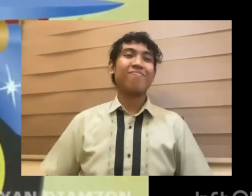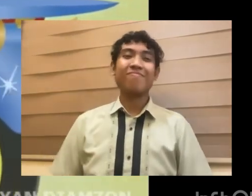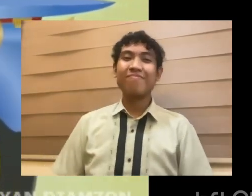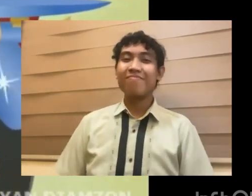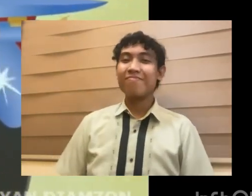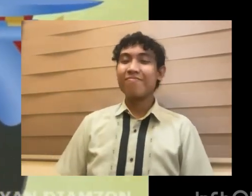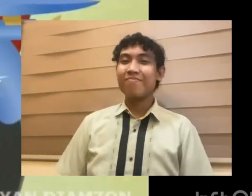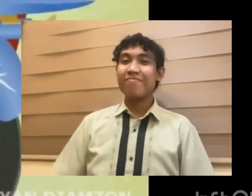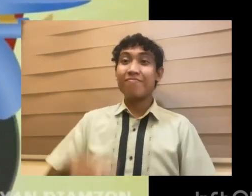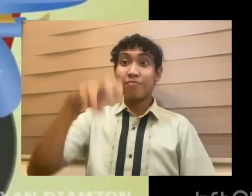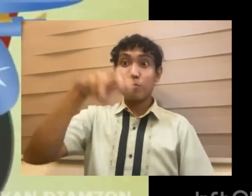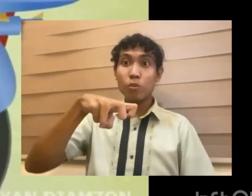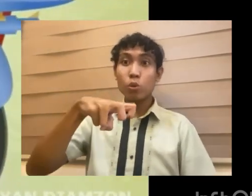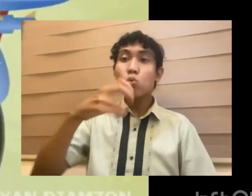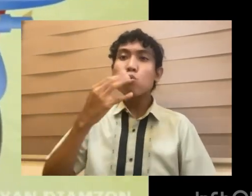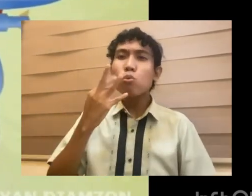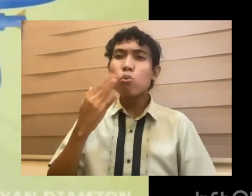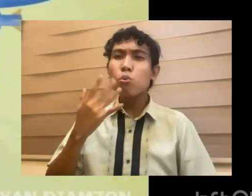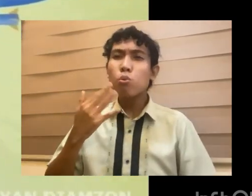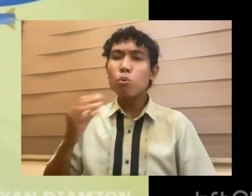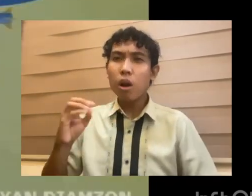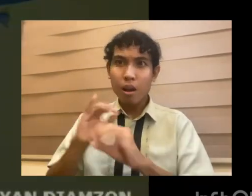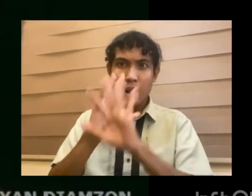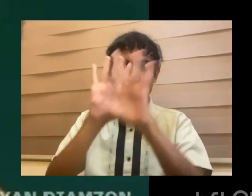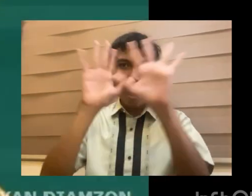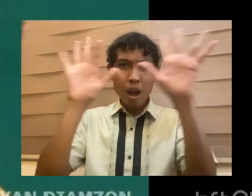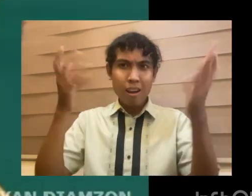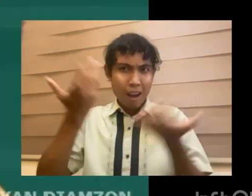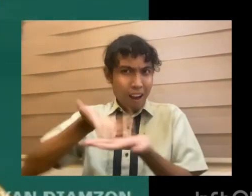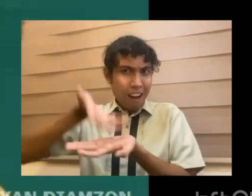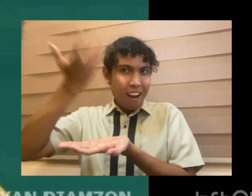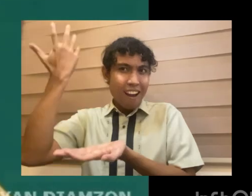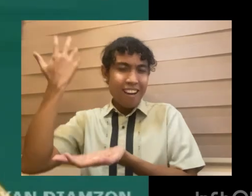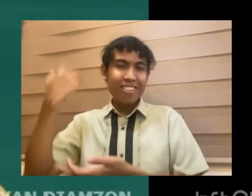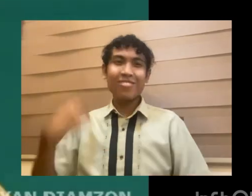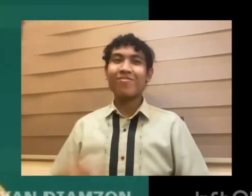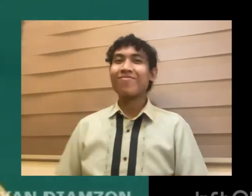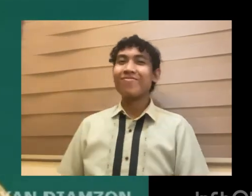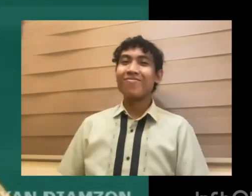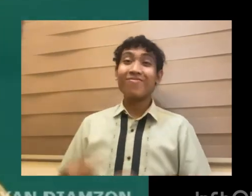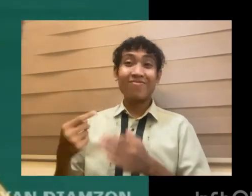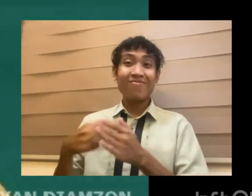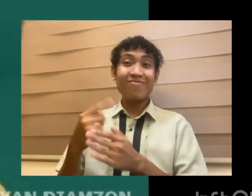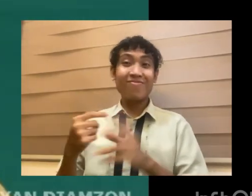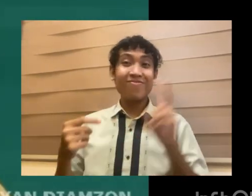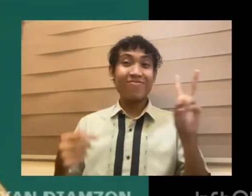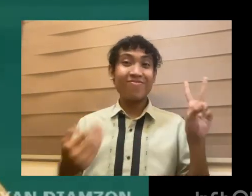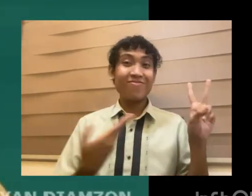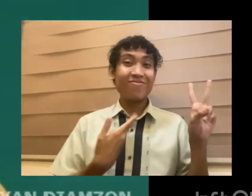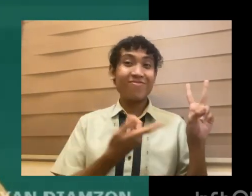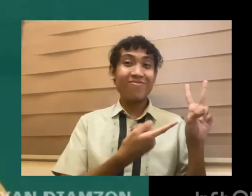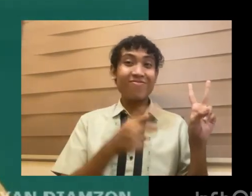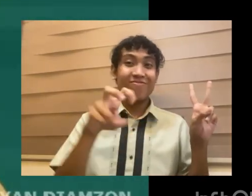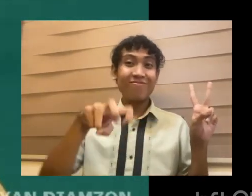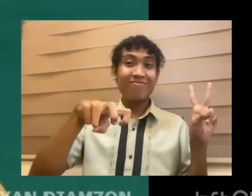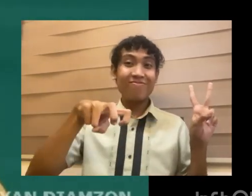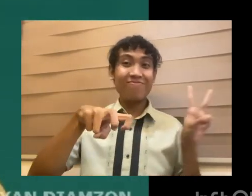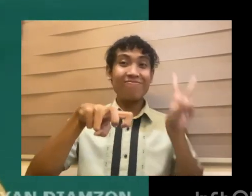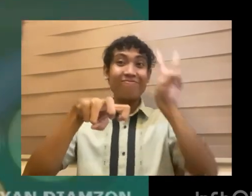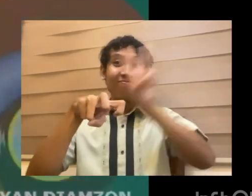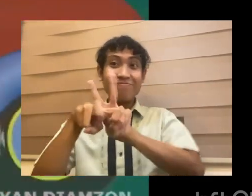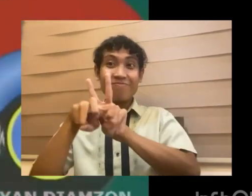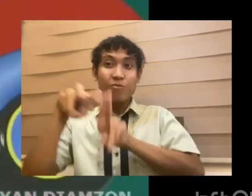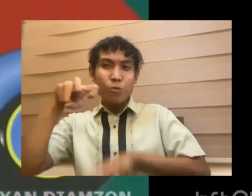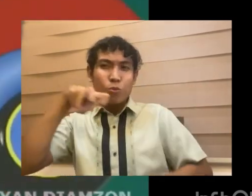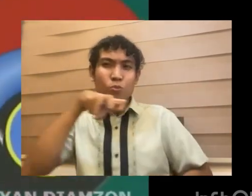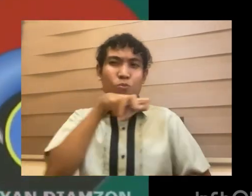upuan nito at kumikinang. Ang gara! Minsan, sasakay lang kaming 2 sa Magic Silya at bigla